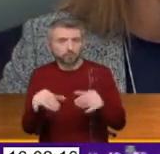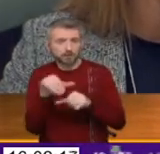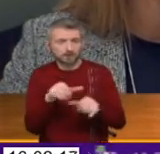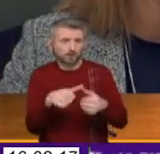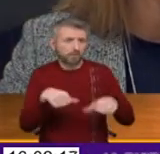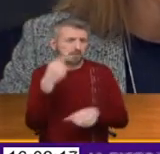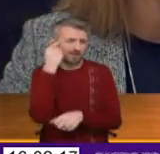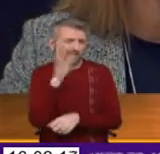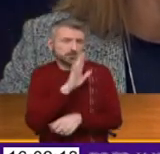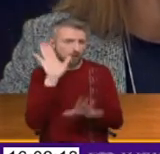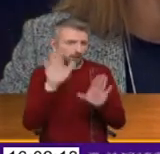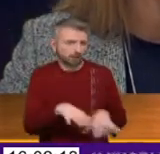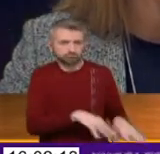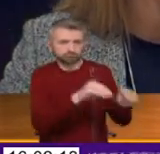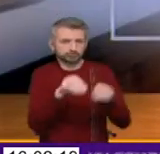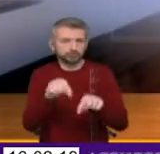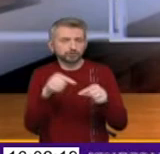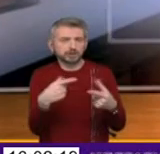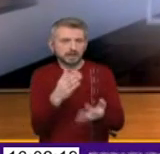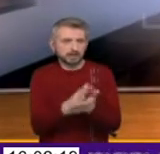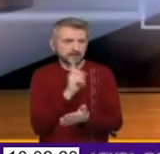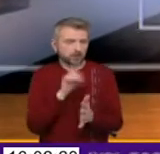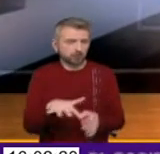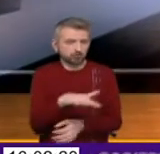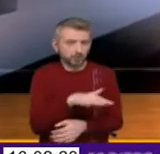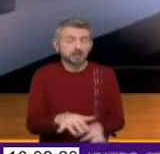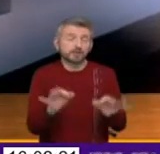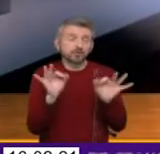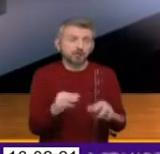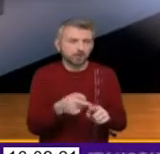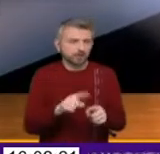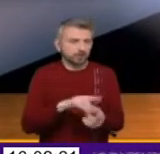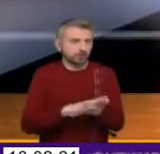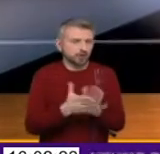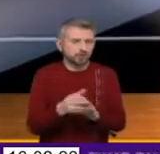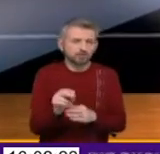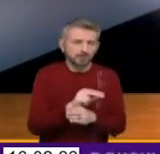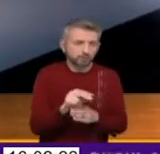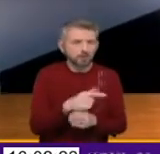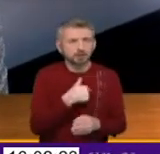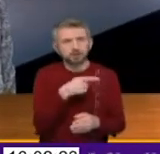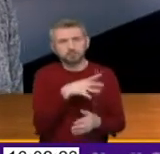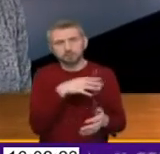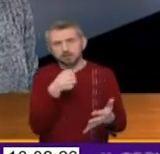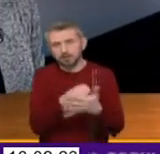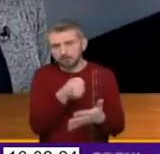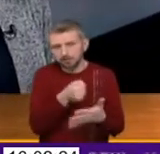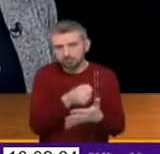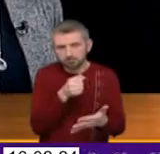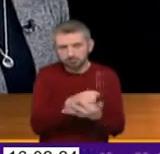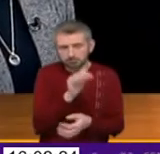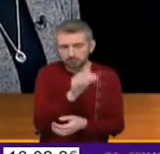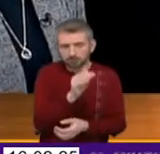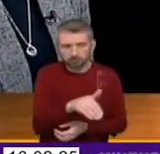недовго думаючи, перенесла мені туди, де вже є зелена зона. Звичайно, що цю ситуацію виправили, я до них звернулася.